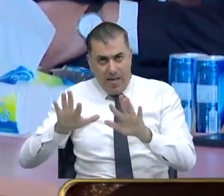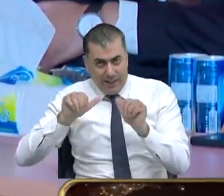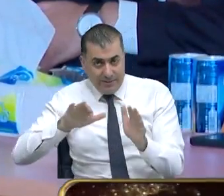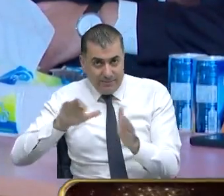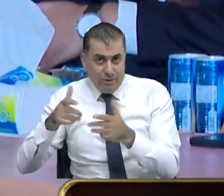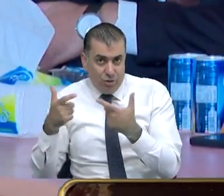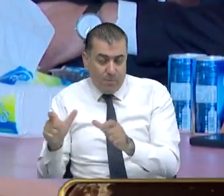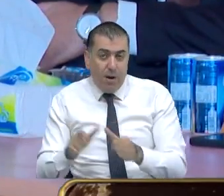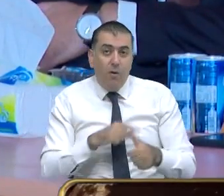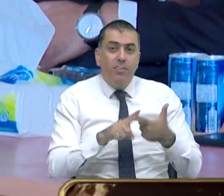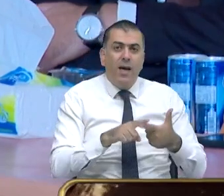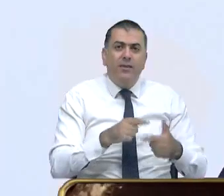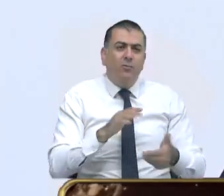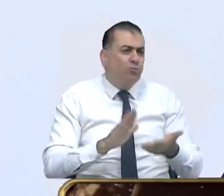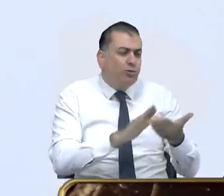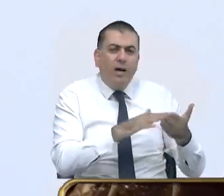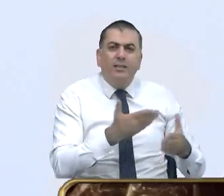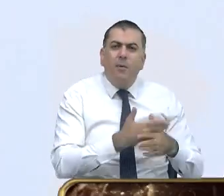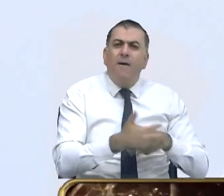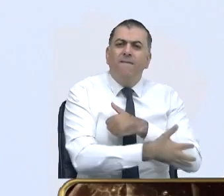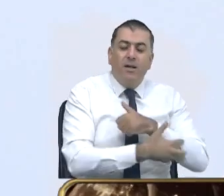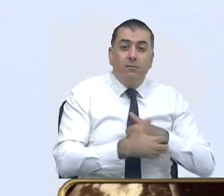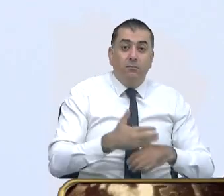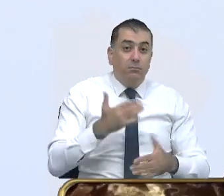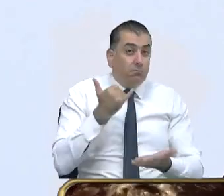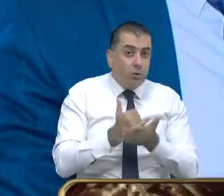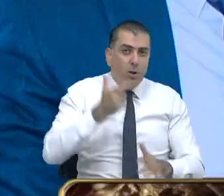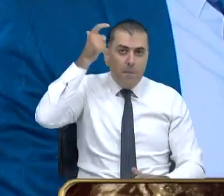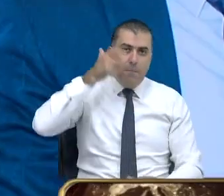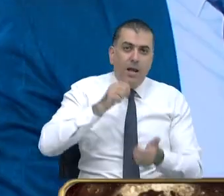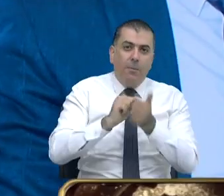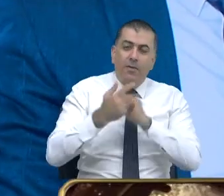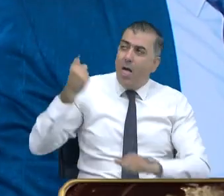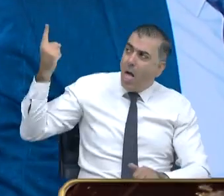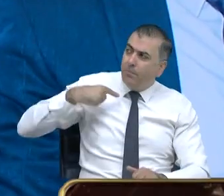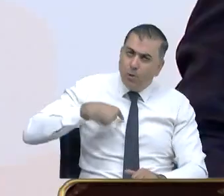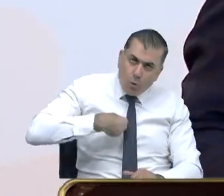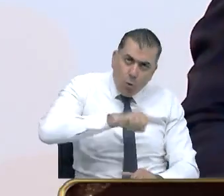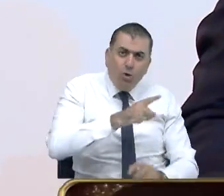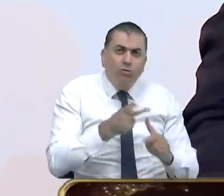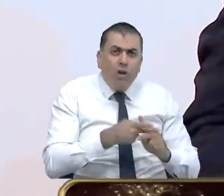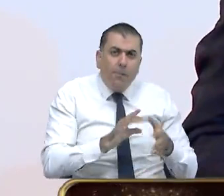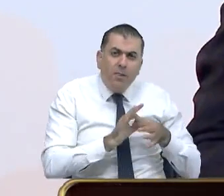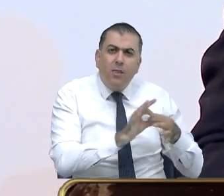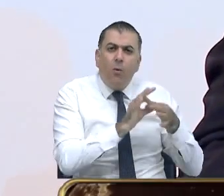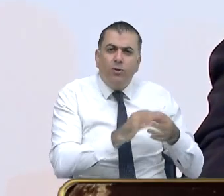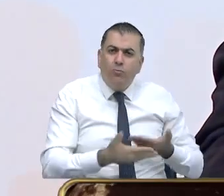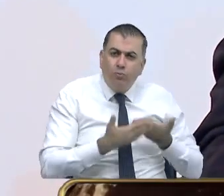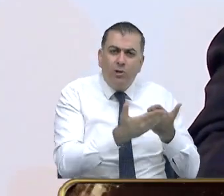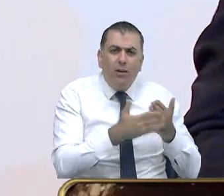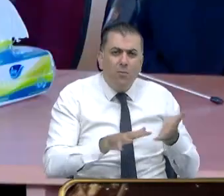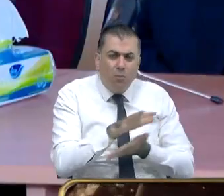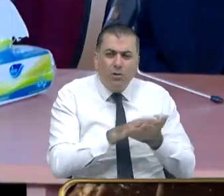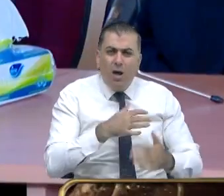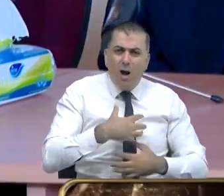ياتي تنفيذا لتوجيهات جلاله الملك للحكومه بضروره تلمس حاجات المواطنين والعمل على